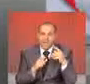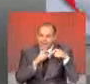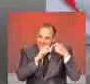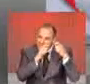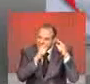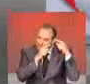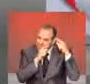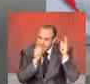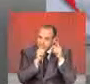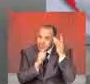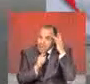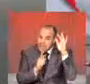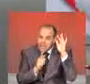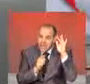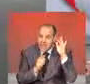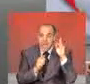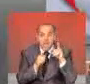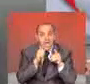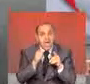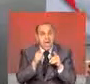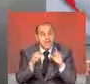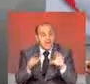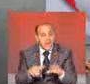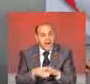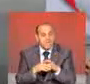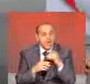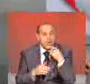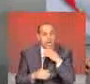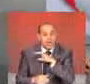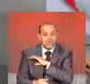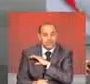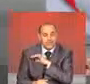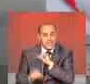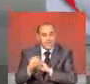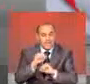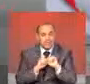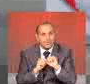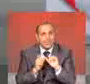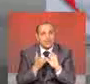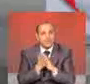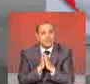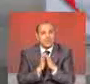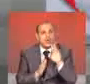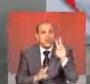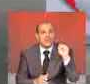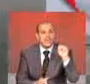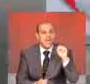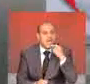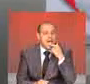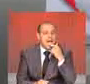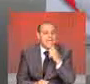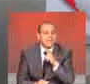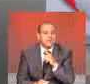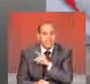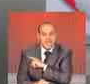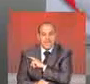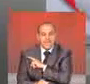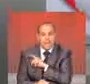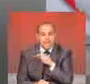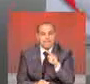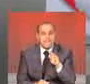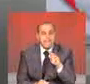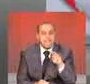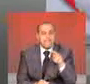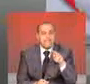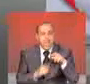الوثائقي العلمي. وقد أتاح هذا المهرجان الذي أشرف على تنظيمه نادي اليونسكو والألكسو بمدنين ومعهد